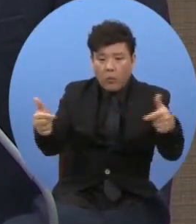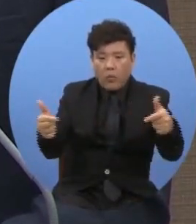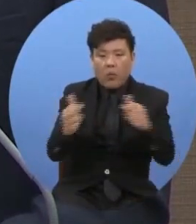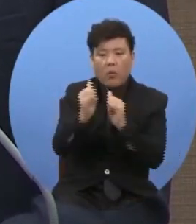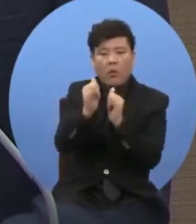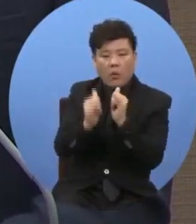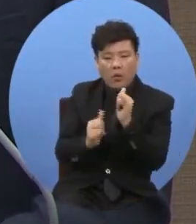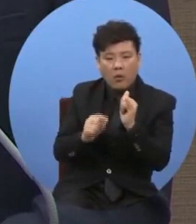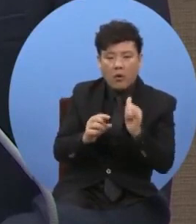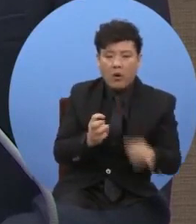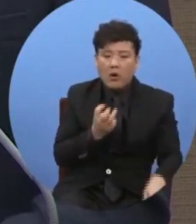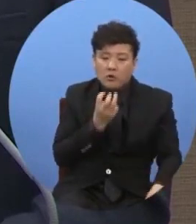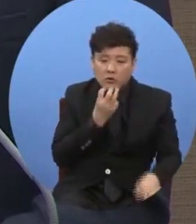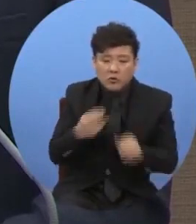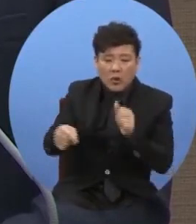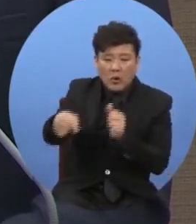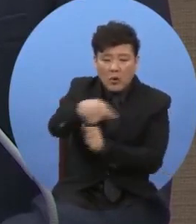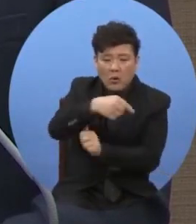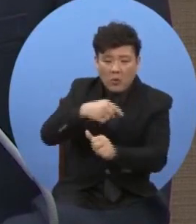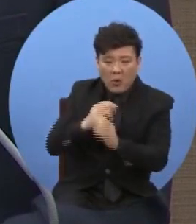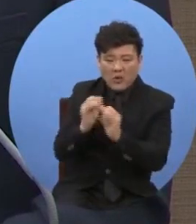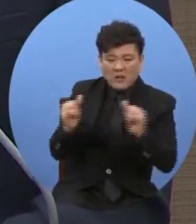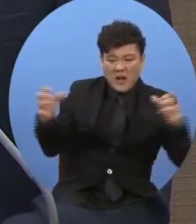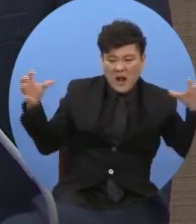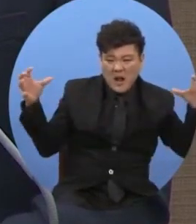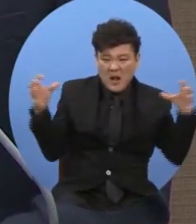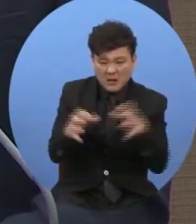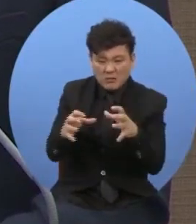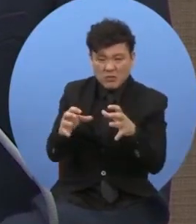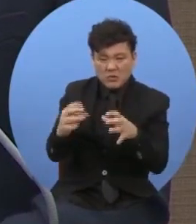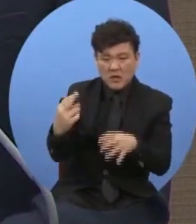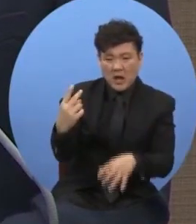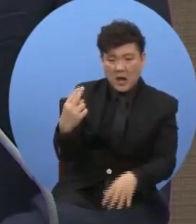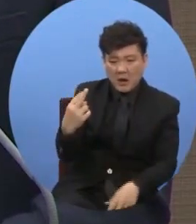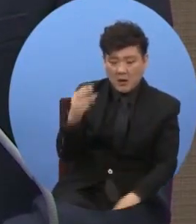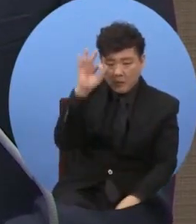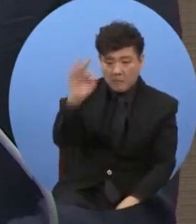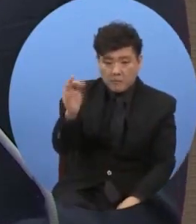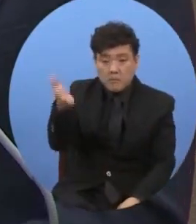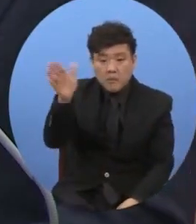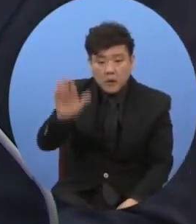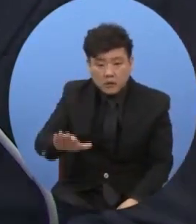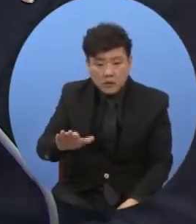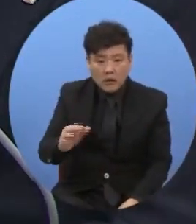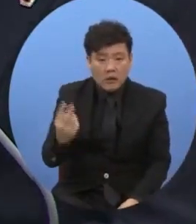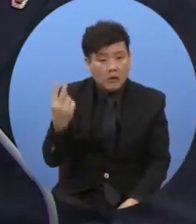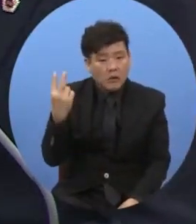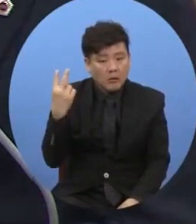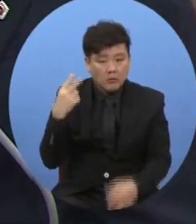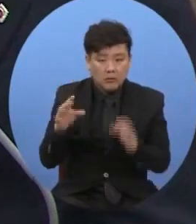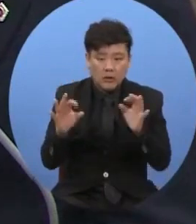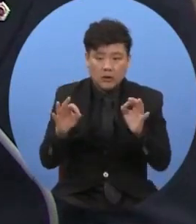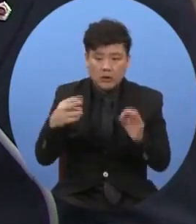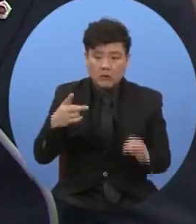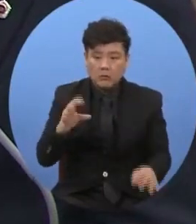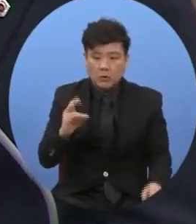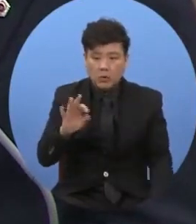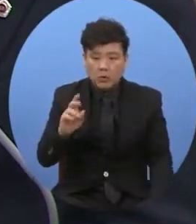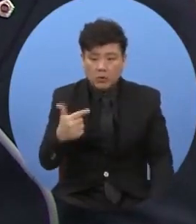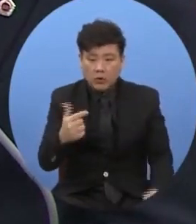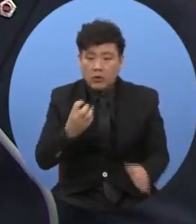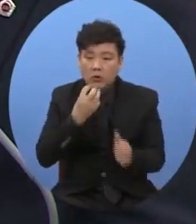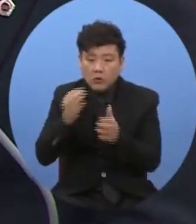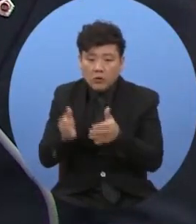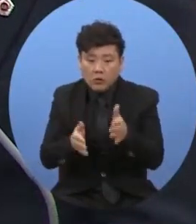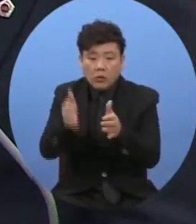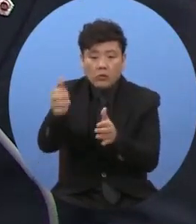수도권 인구 집중이다 이런 비판을 얼마 전에 한 걸 보았는데 엊그저께 이제 김동연 지사 같은 경우도 얘기를 했죠. 대한민국